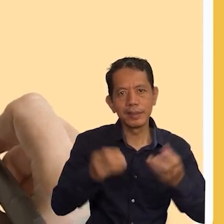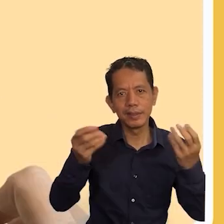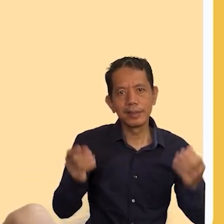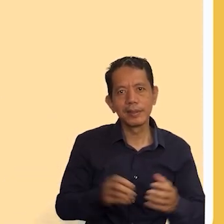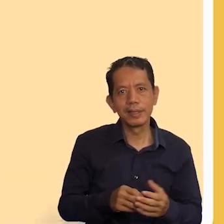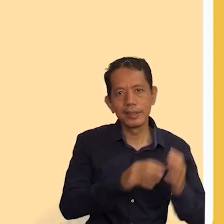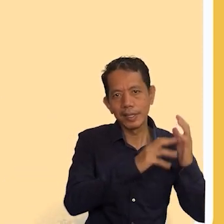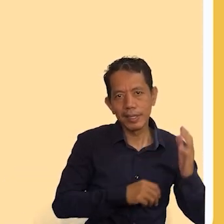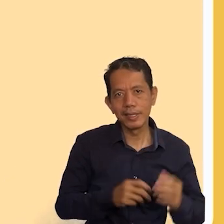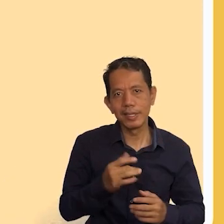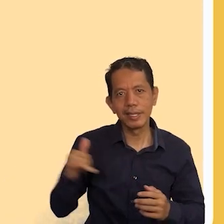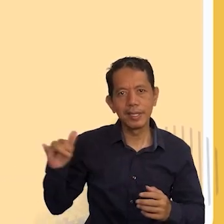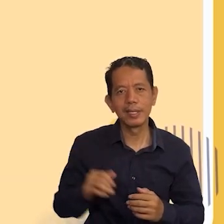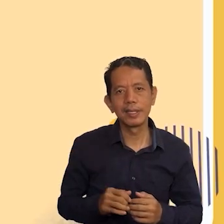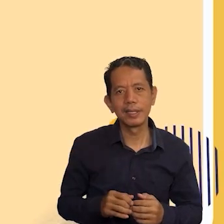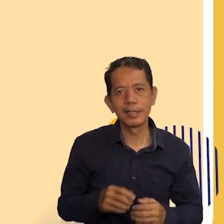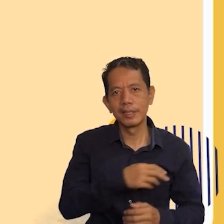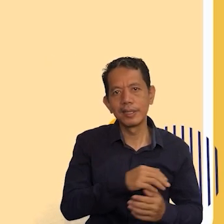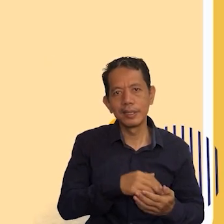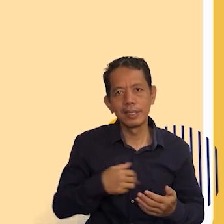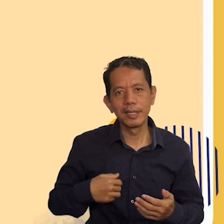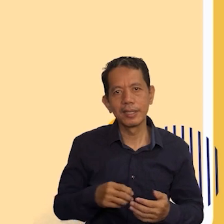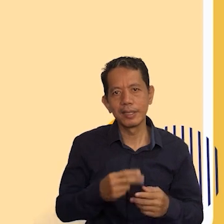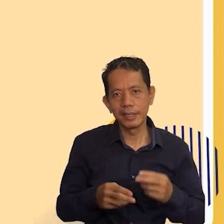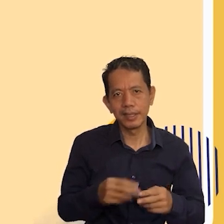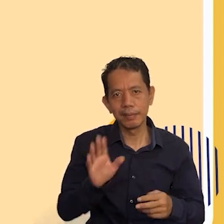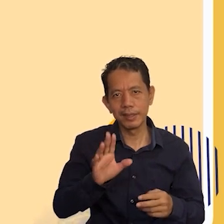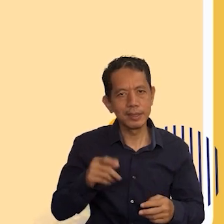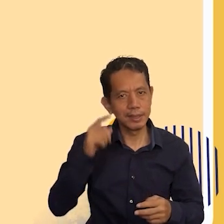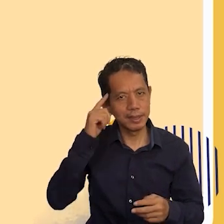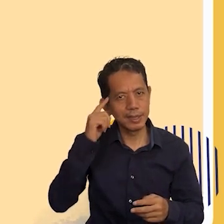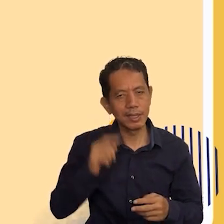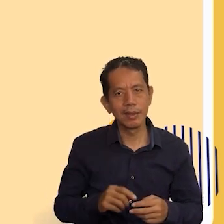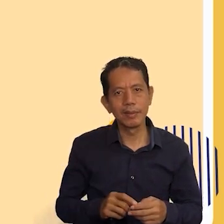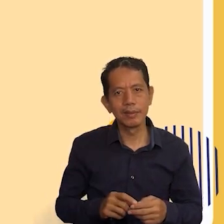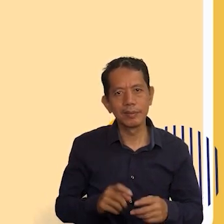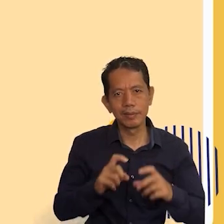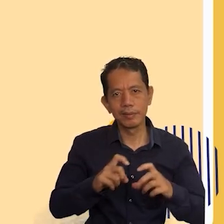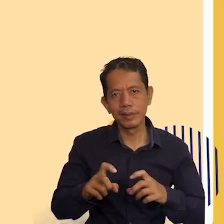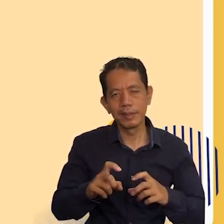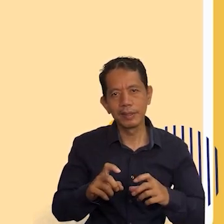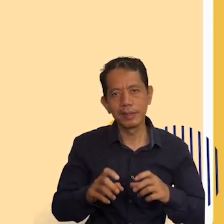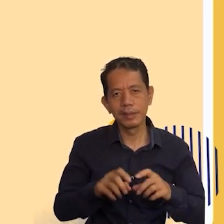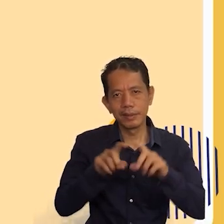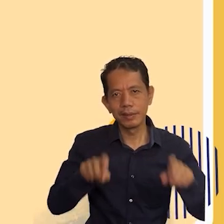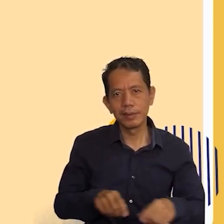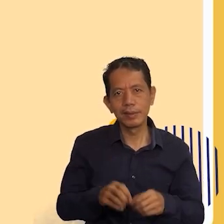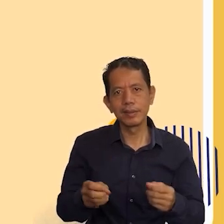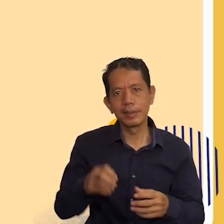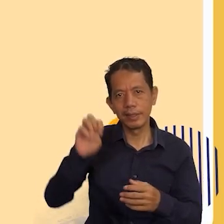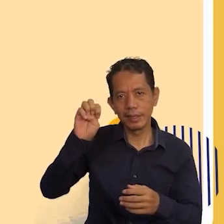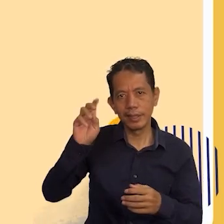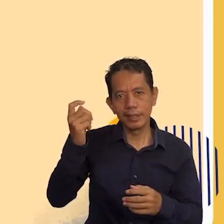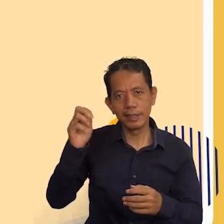syaratnya? Dan rekan-rekan masih tidak tahu cara pembuatan surat keterangan di aplikasi Era